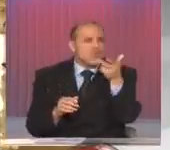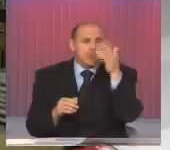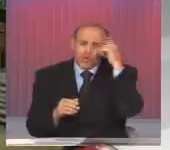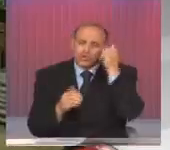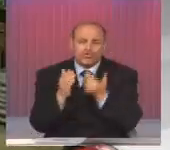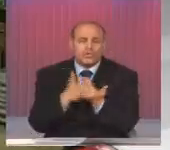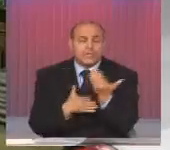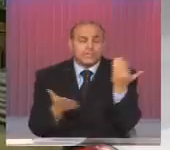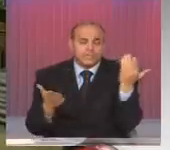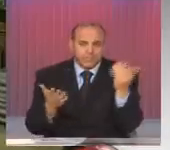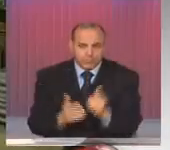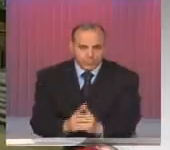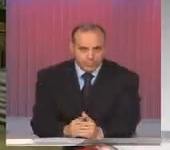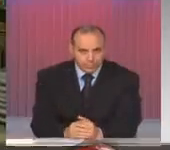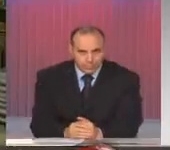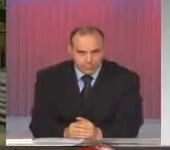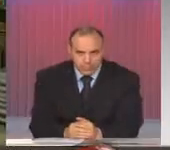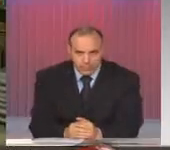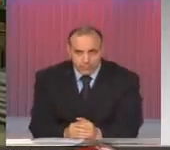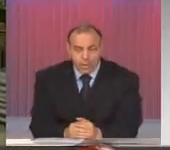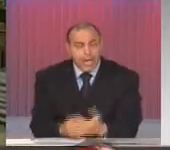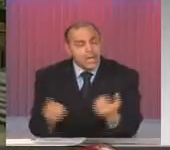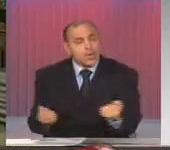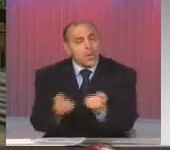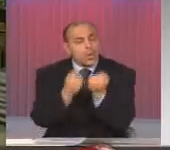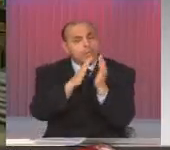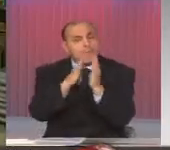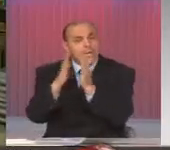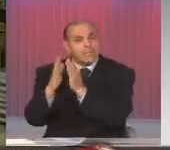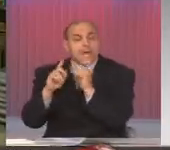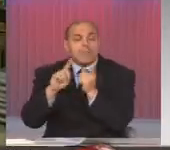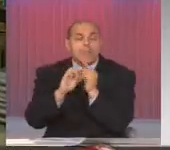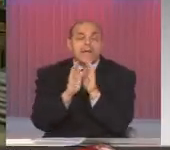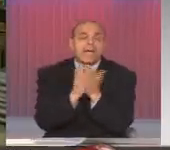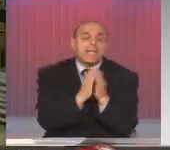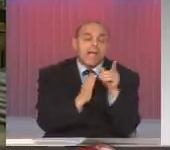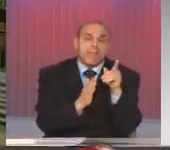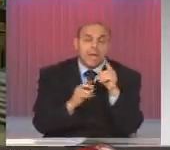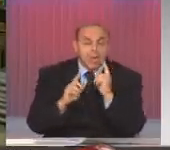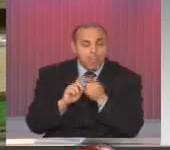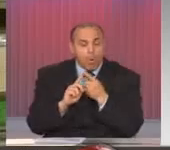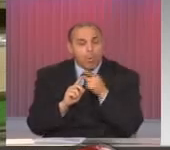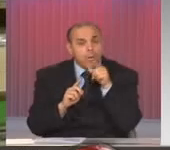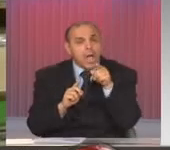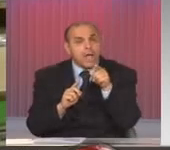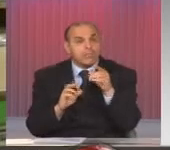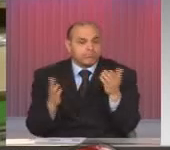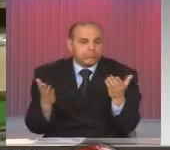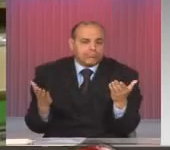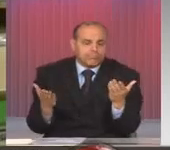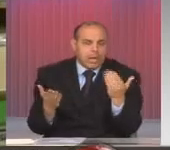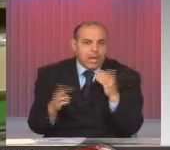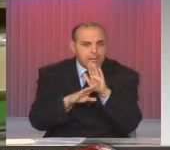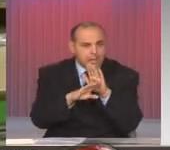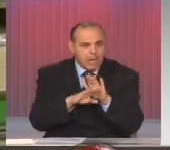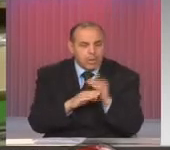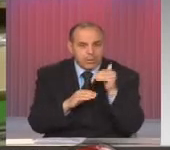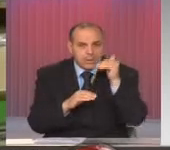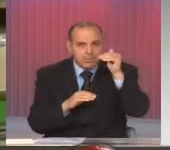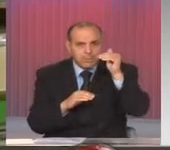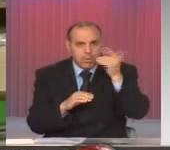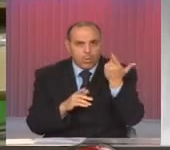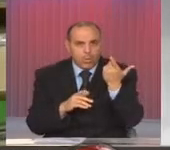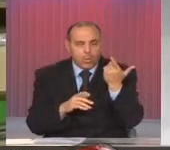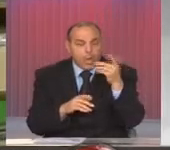الحديثة. النهوض بالمكتبات والاهتمام بالكتاب باعتبارهما من أهم الروافد الأساسية لتأمين وتنمية